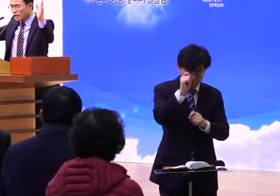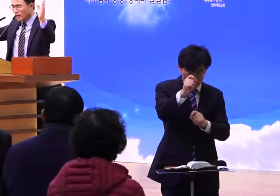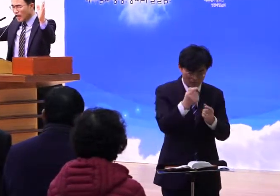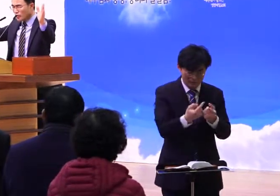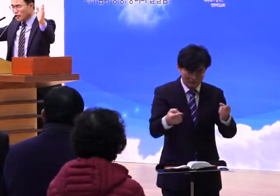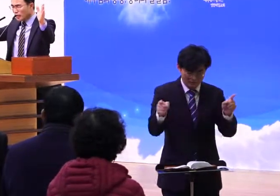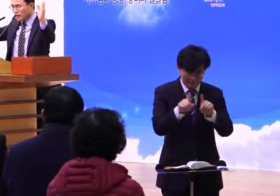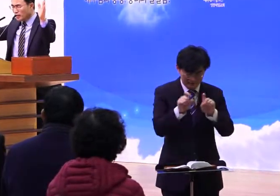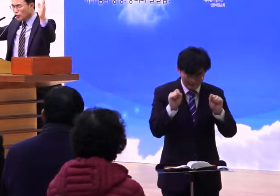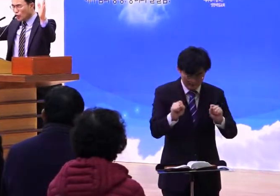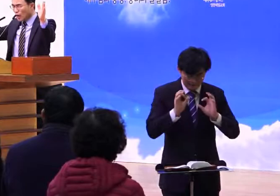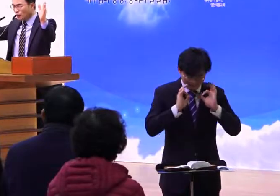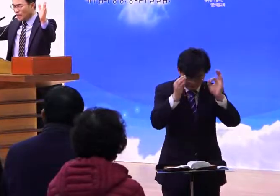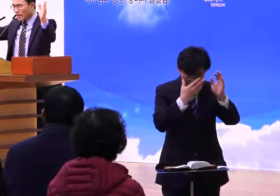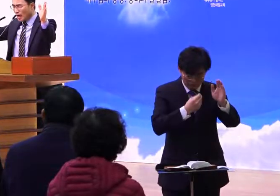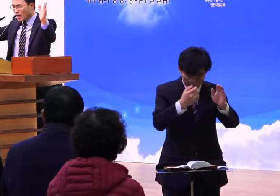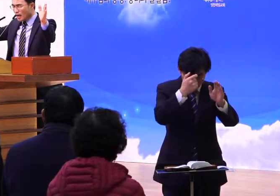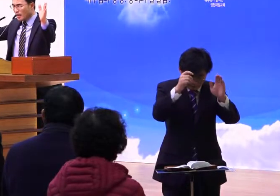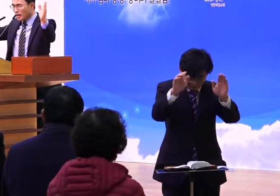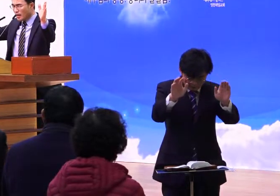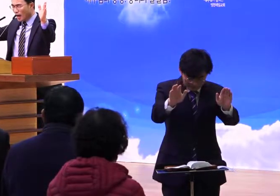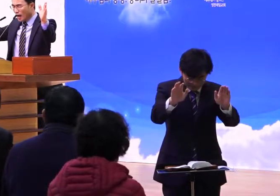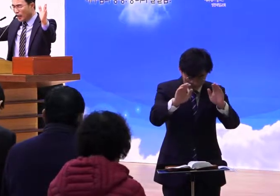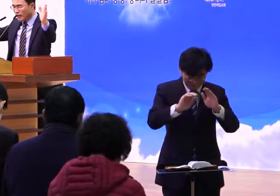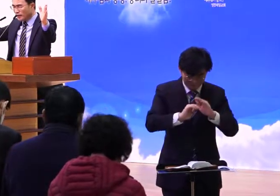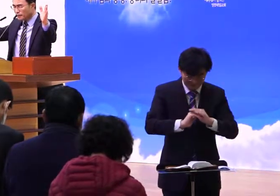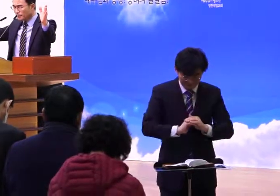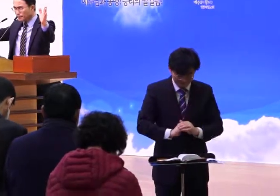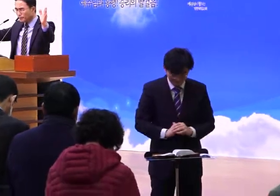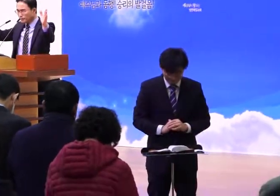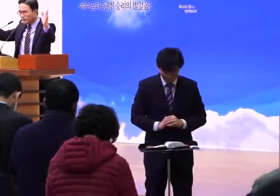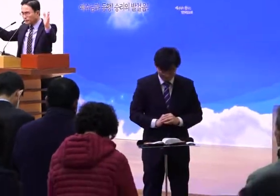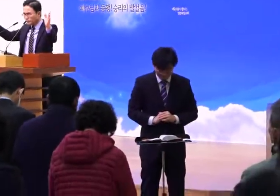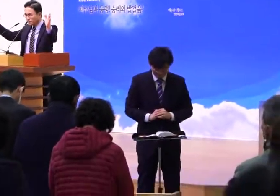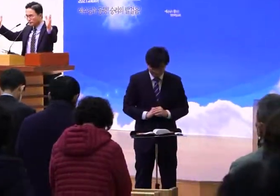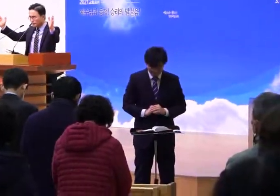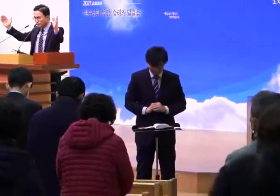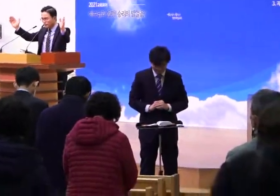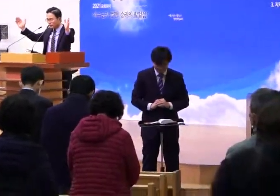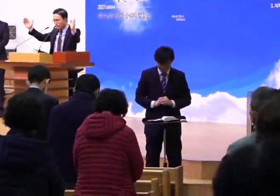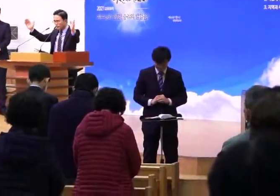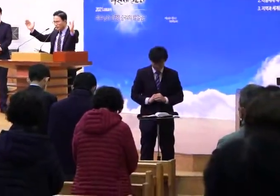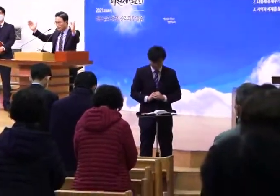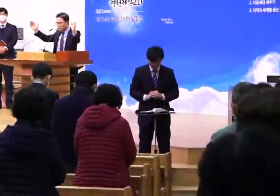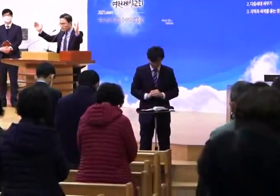계시기를 간절히 축원하옵나이다. 아멘.